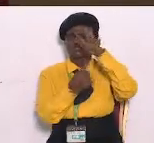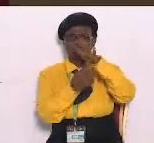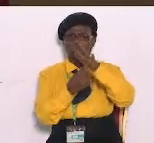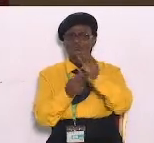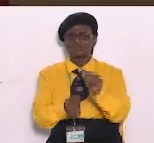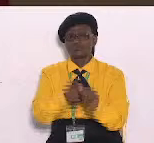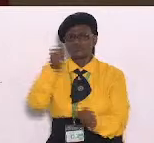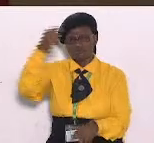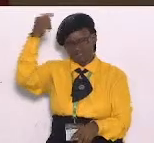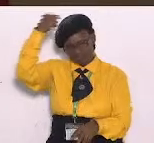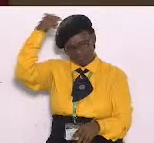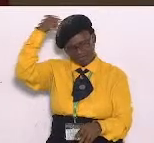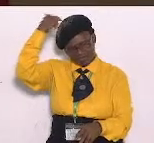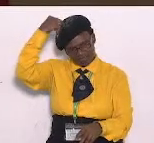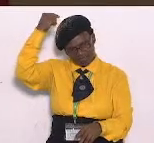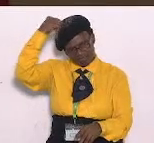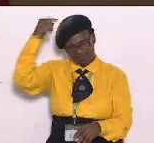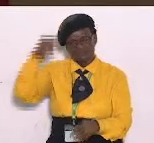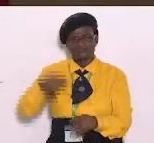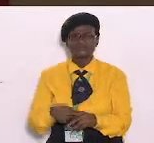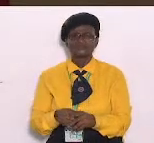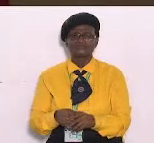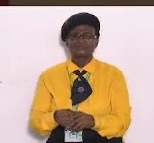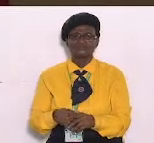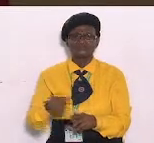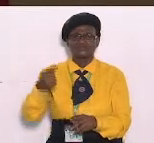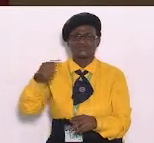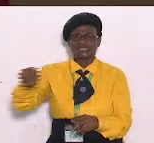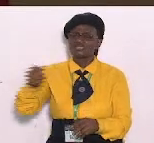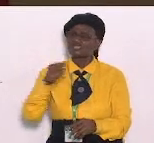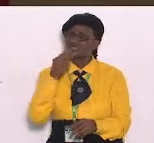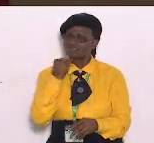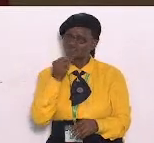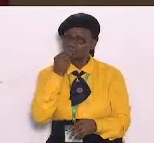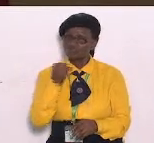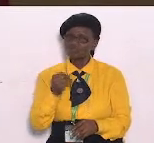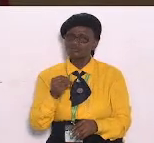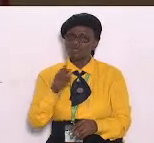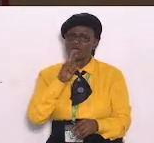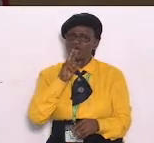les plus brillants les